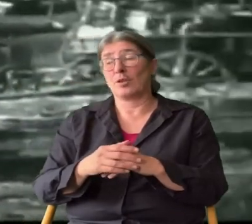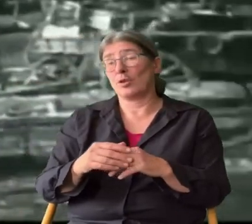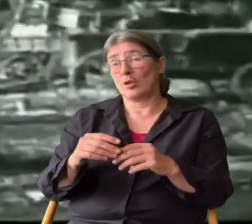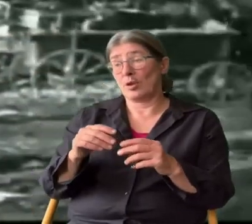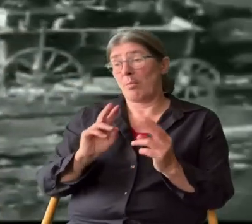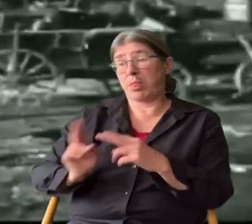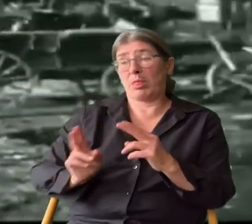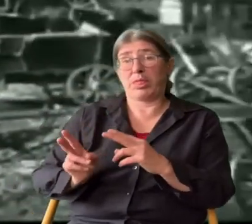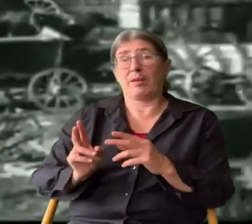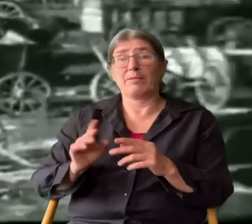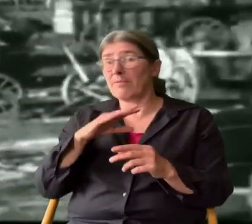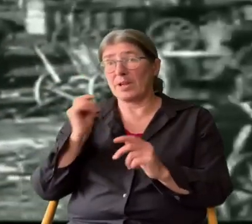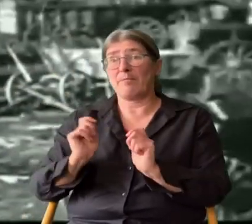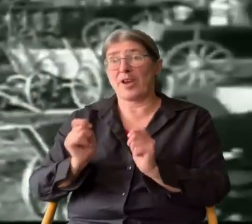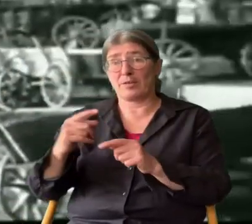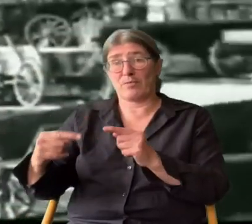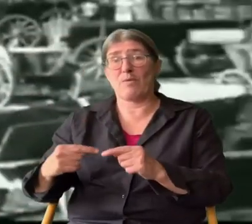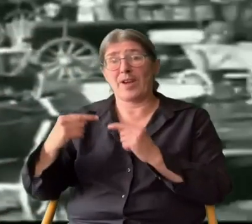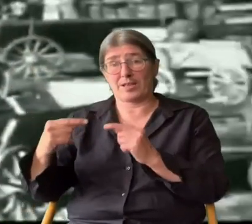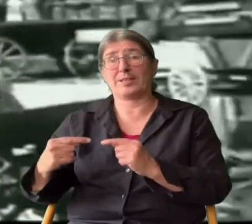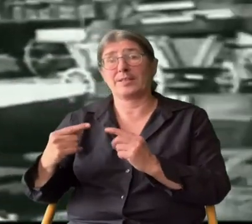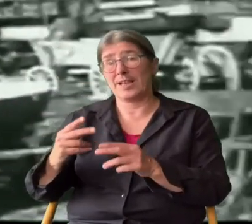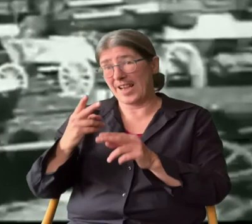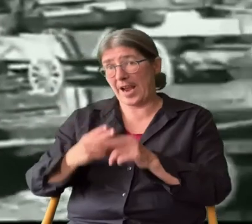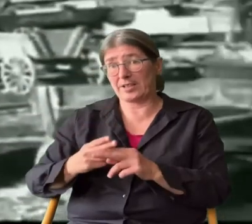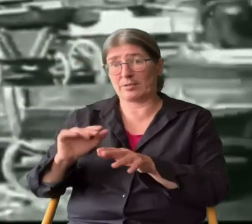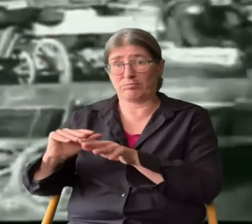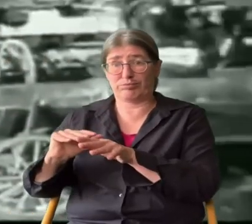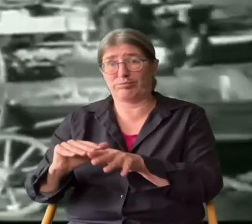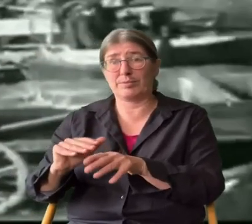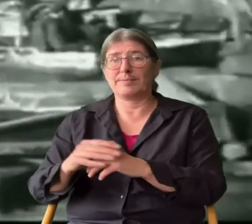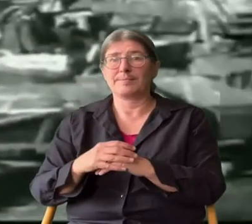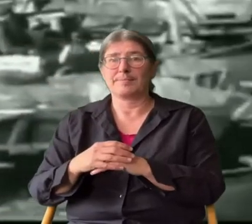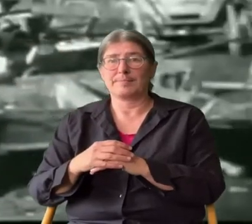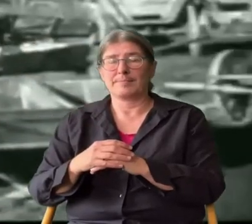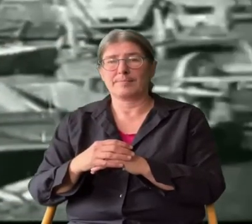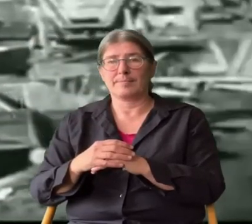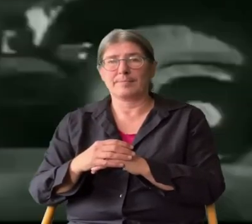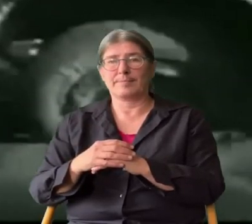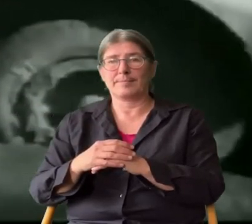Zurück bleiben Tausende von Fuhrwerken, die Reste der Drecks.